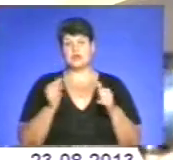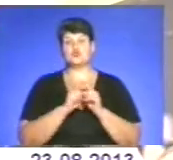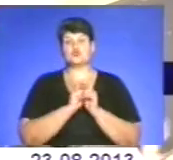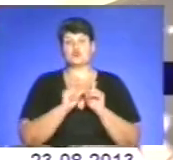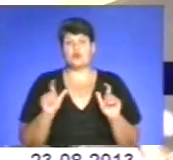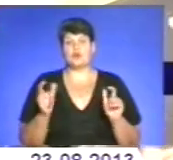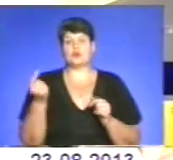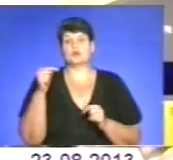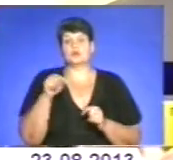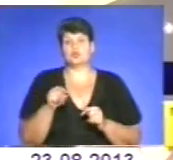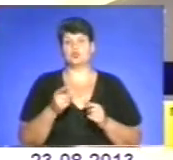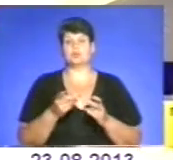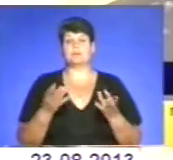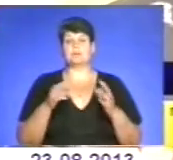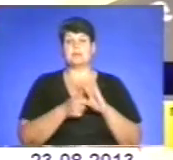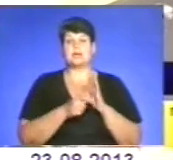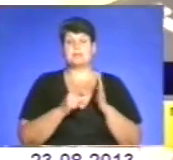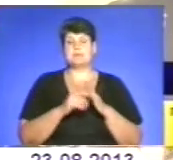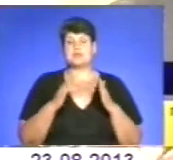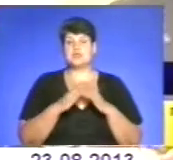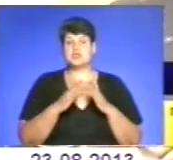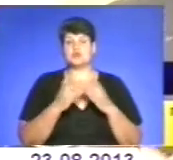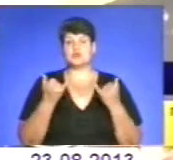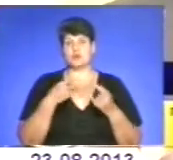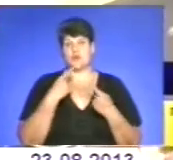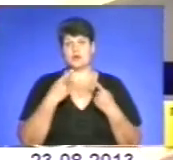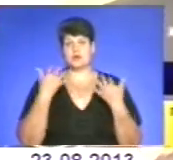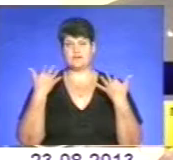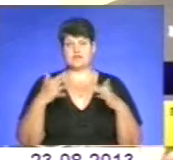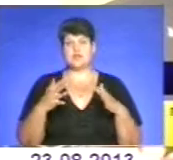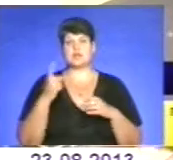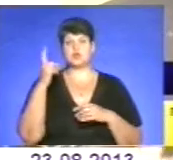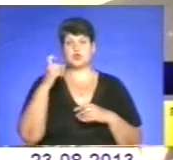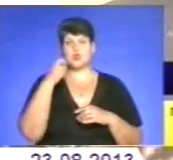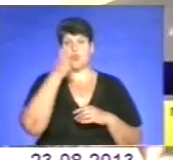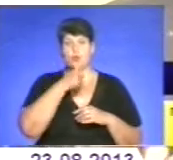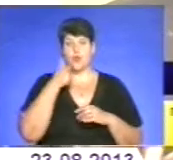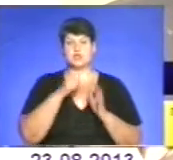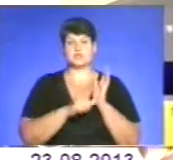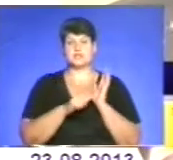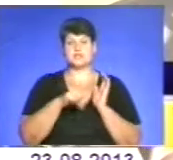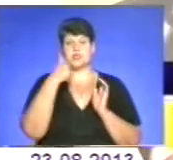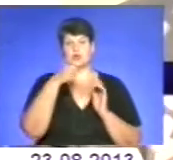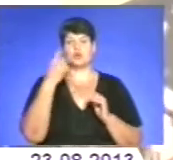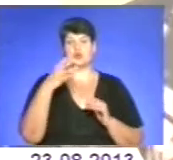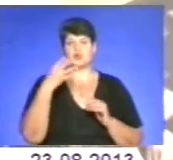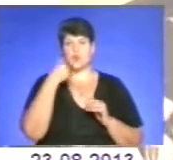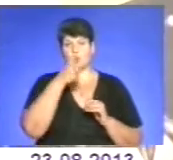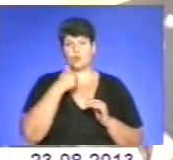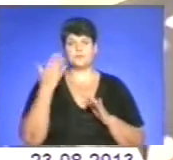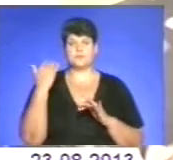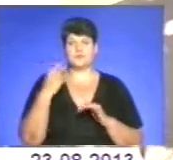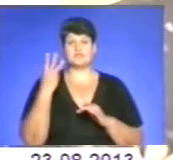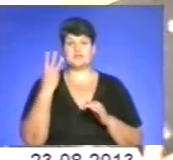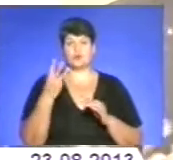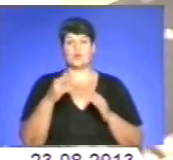приміщення такі, вони будувалися, як сьогодні директор школи говорив, і 100 років, і 60 років, і 40 років, в трьох корпусах